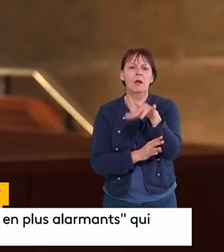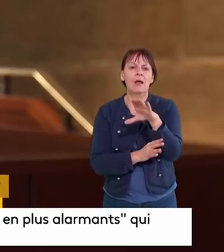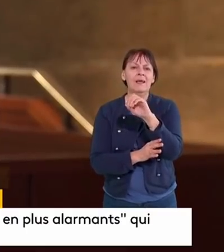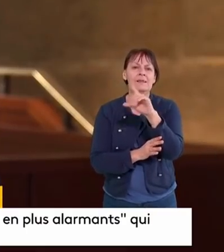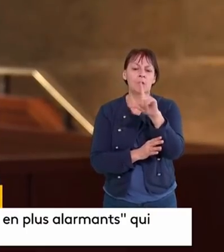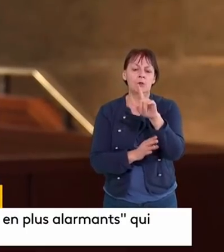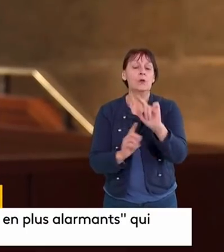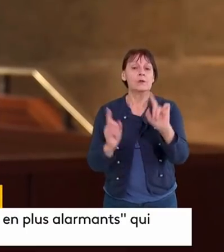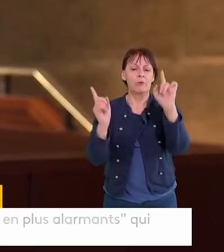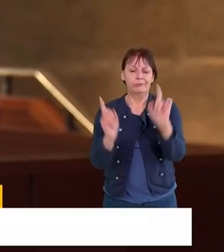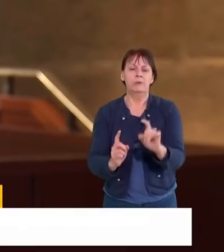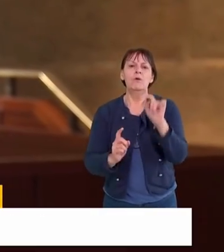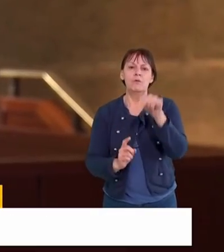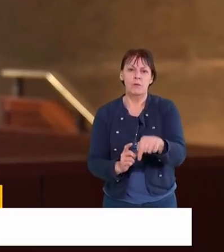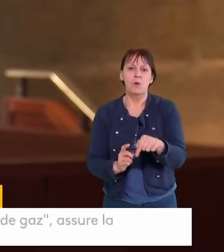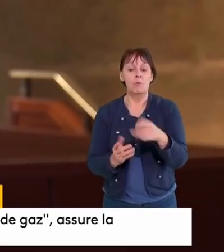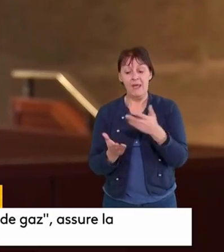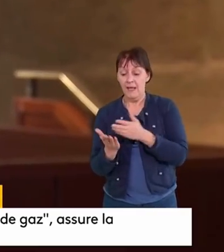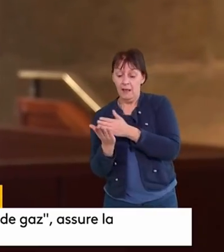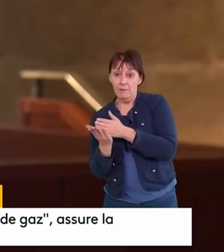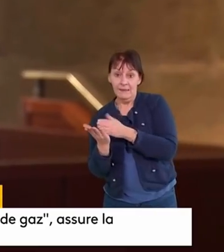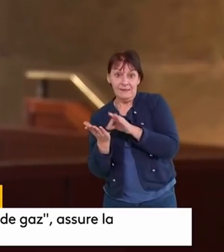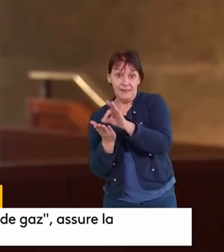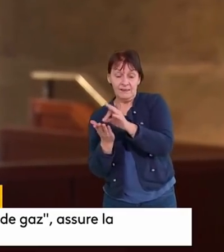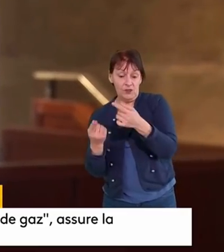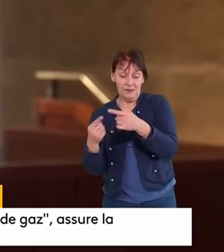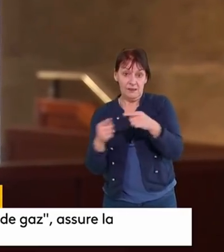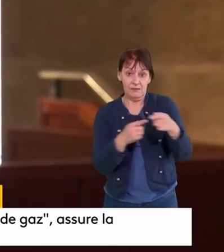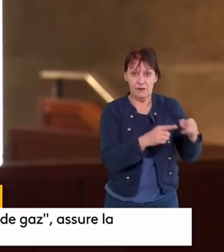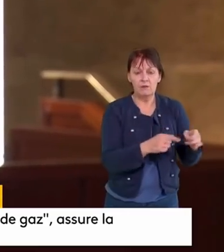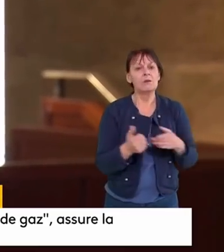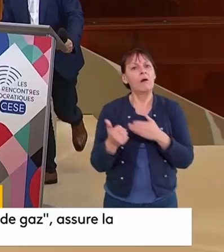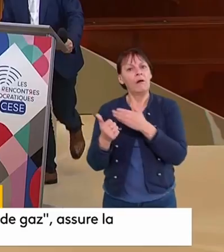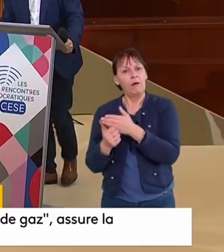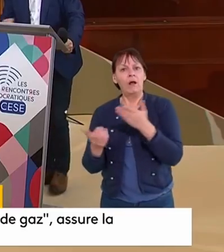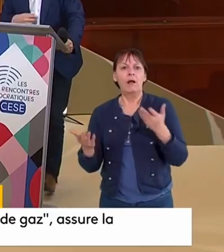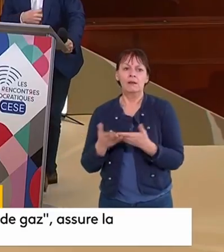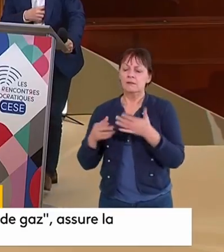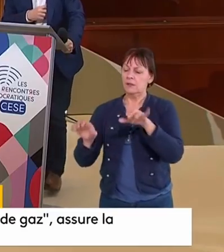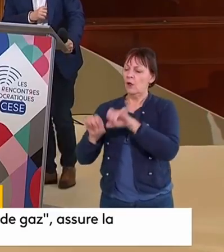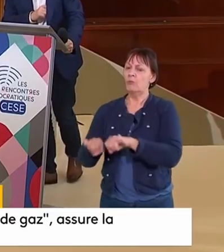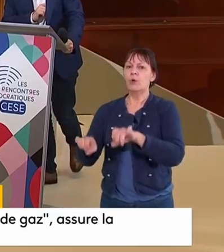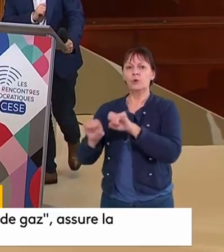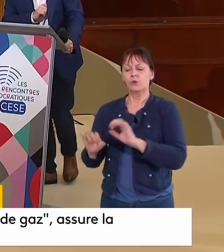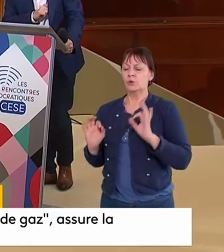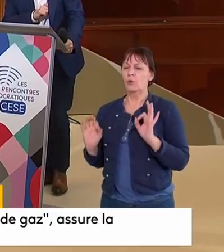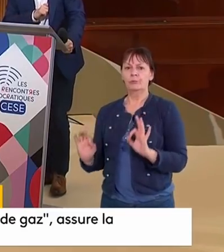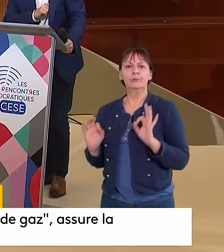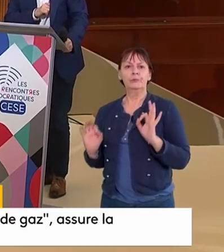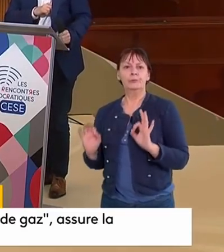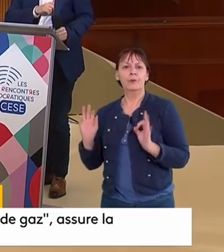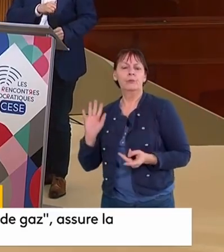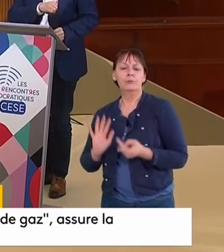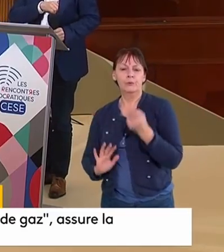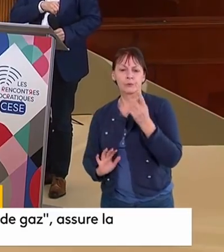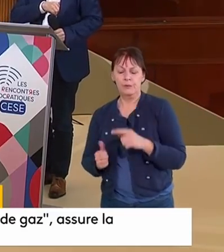totalement différentes. Il y a un premier scénario qui fait appel à plus de sobriété dans notre façon de produire et de consommer au quotidien en